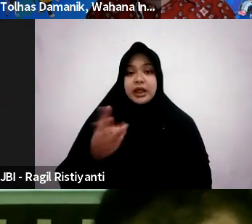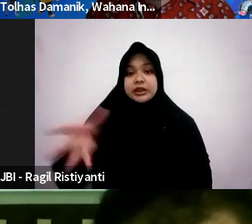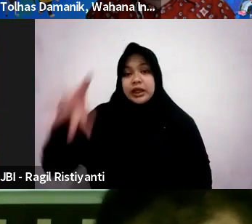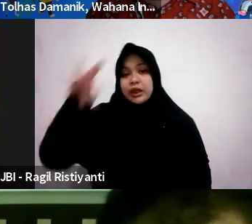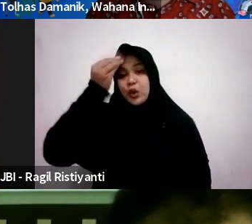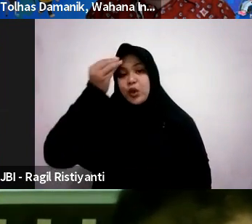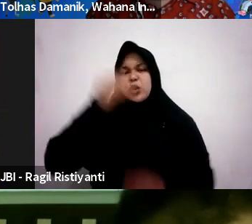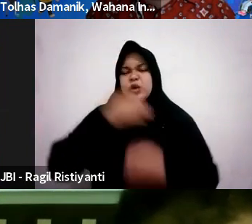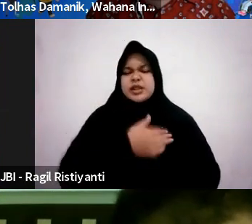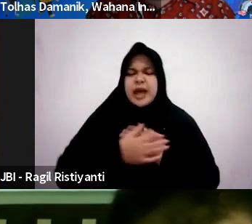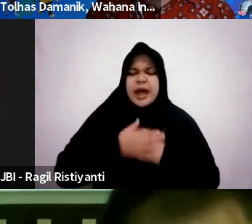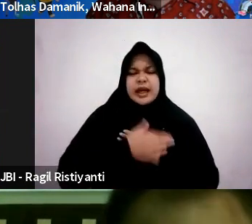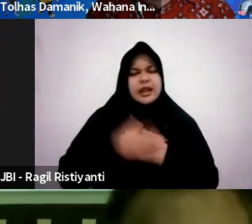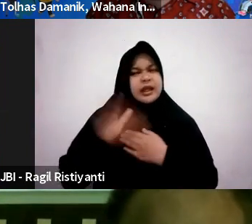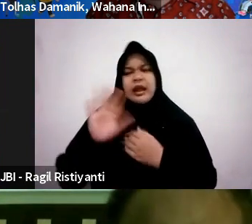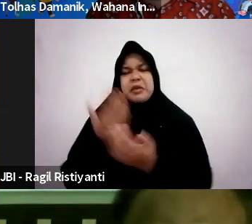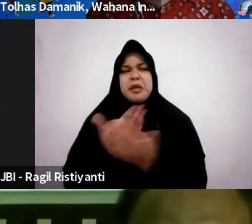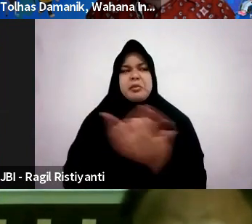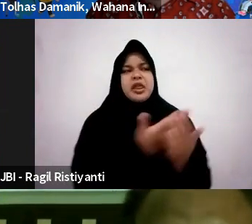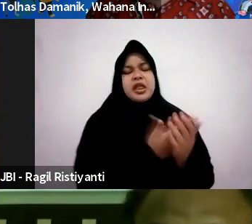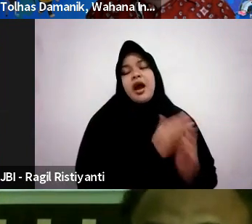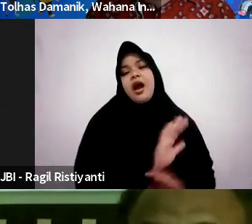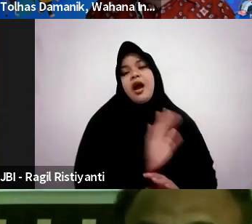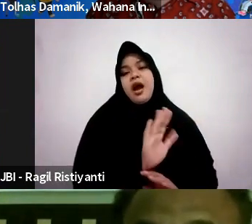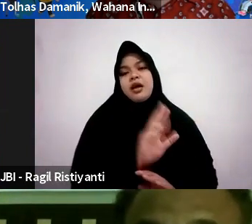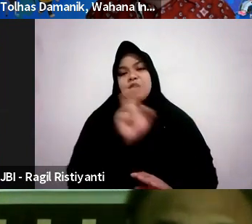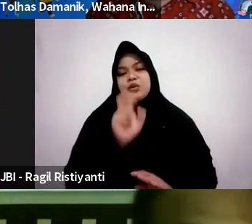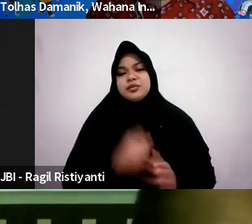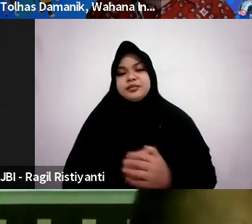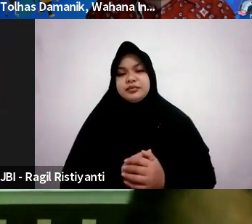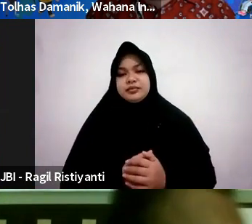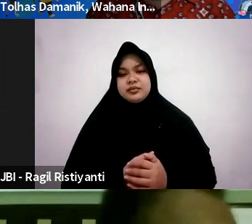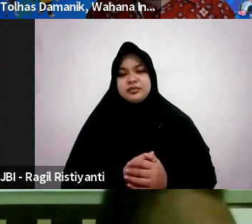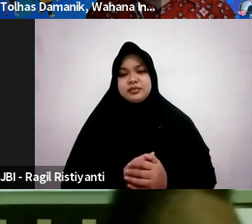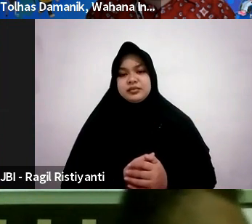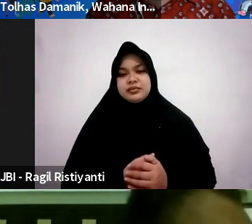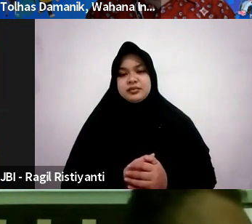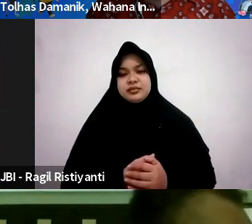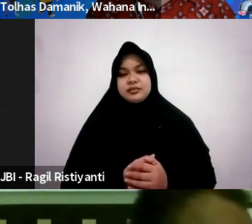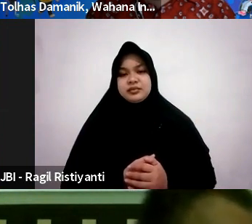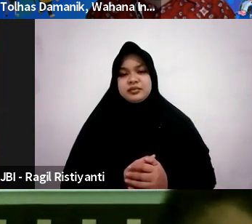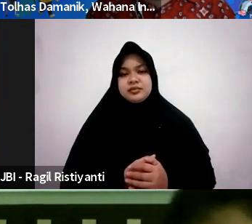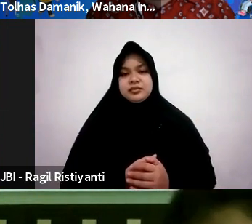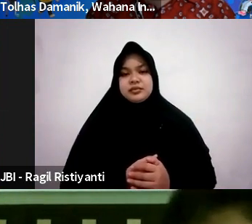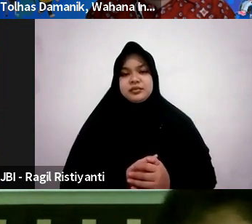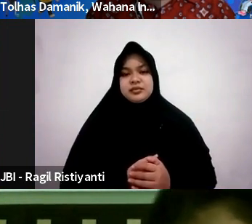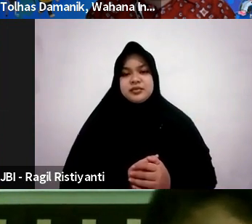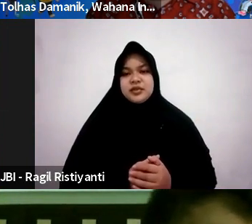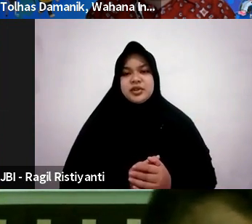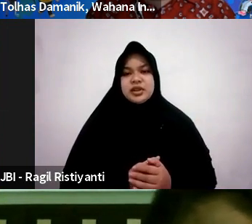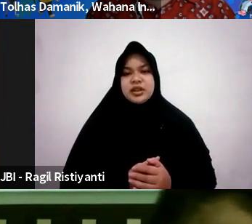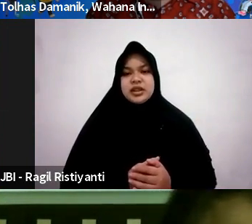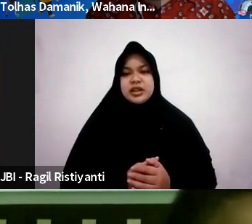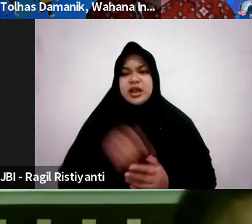kaget Iya gitu kita nggak minta-minta gitu halus banget itu filmnya Itu kayak apa namanya bukan hanya aku ngelihat kan